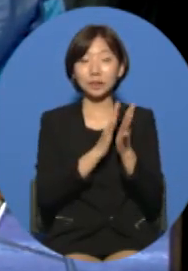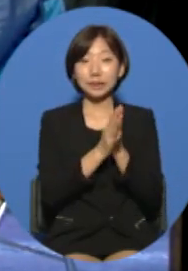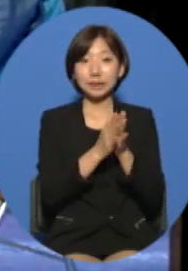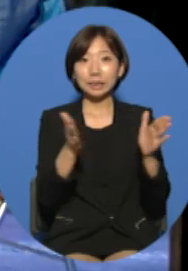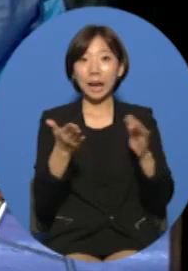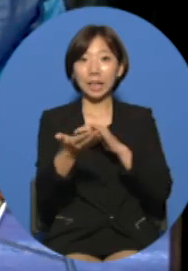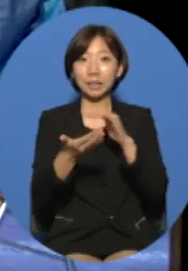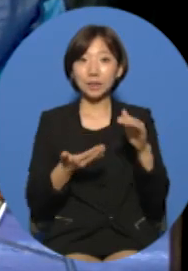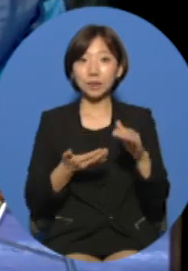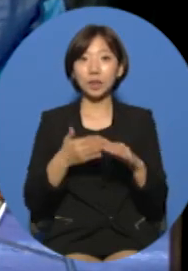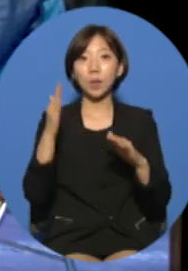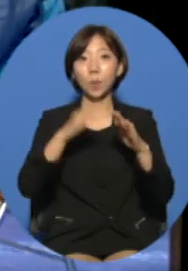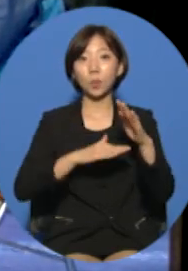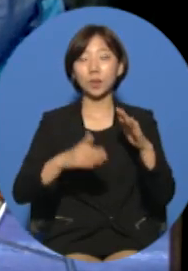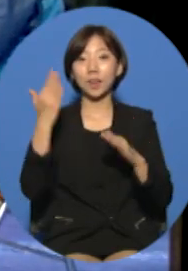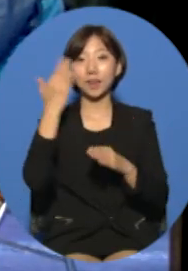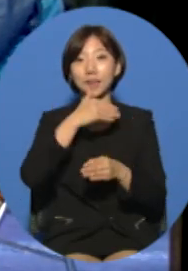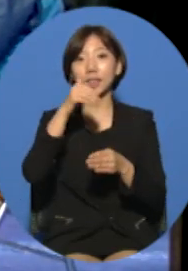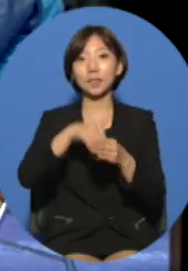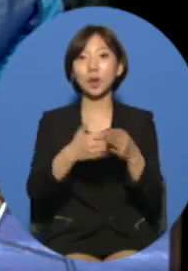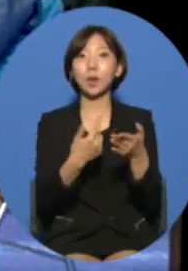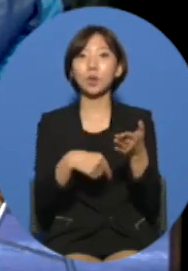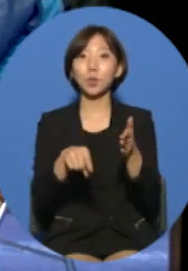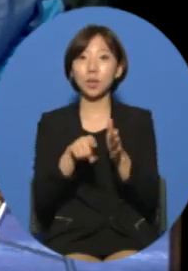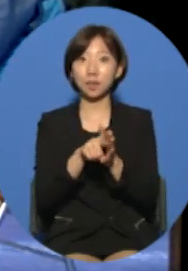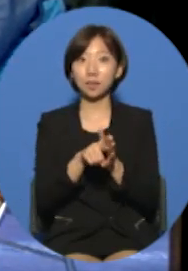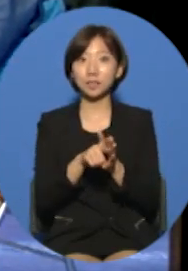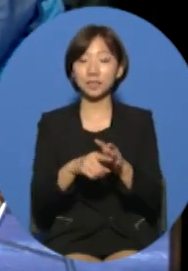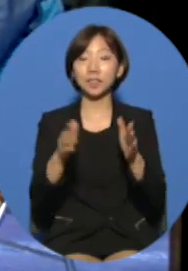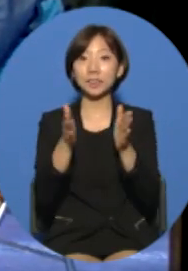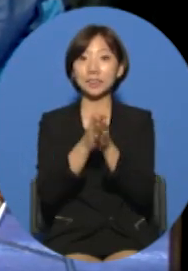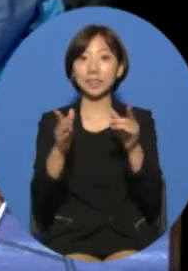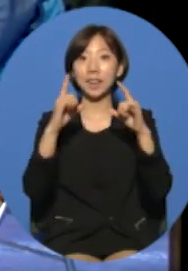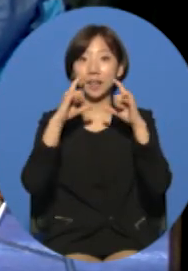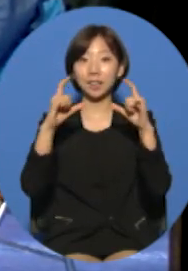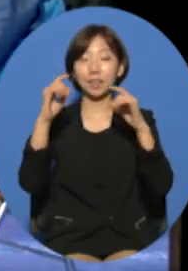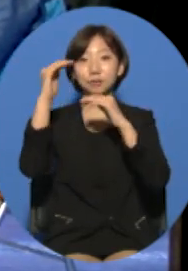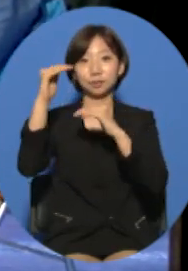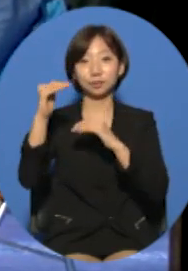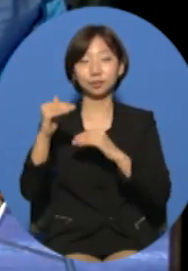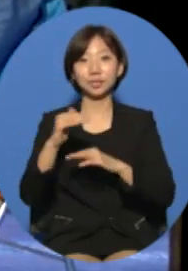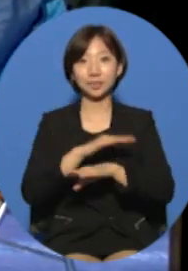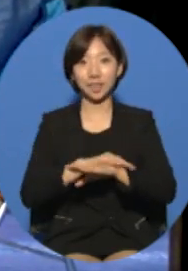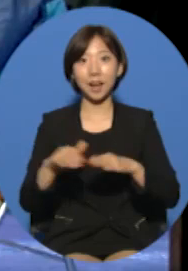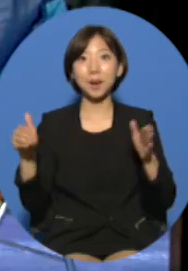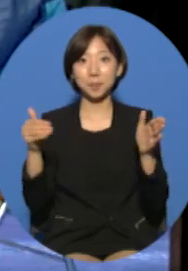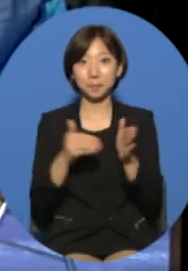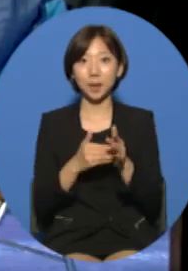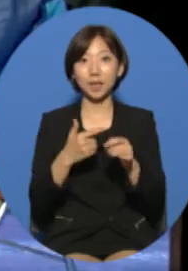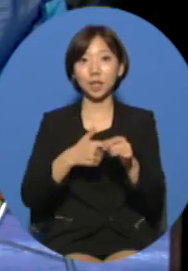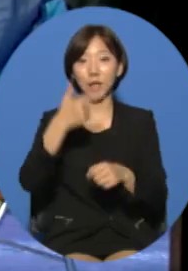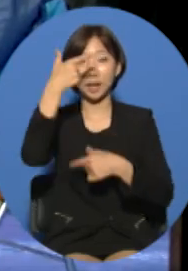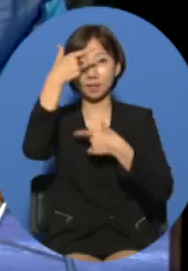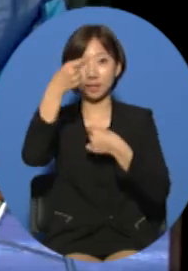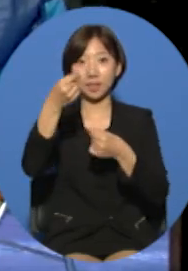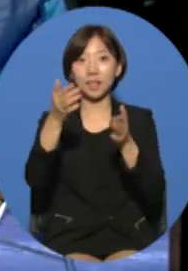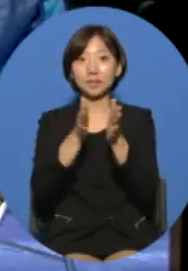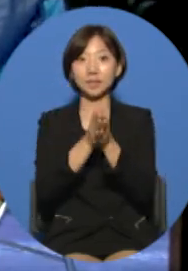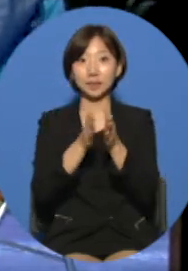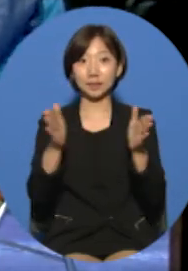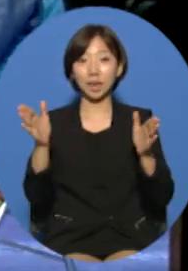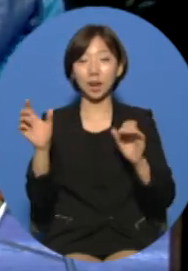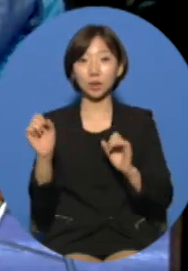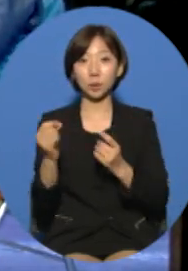공정하고 깨끗한 선거를 위해서 투표 개시 절차를 차례로 진행했습니다. 오전 6시 정각이 되면서 투표가